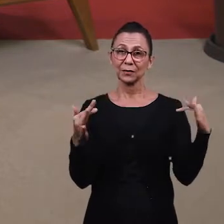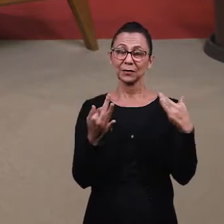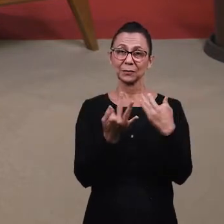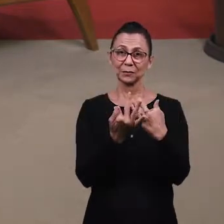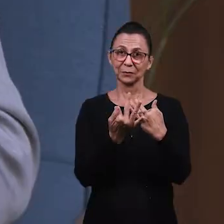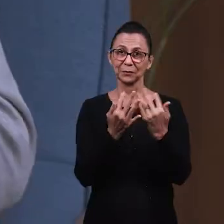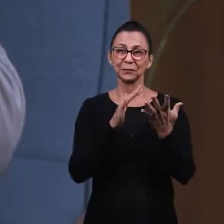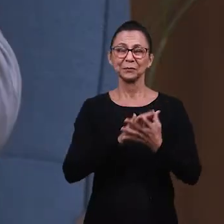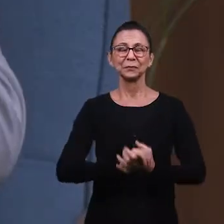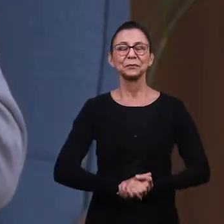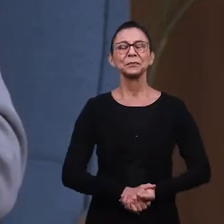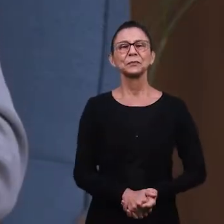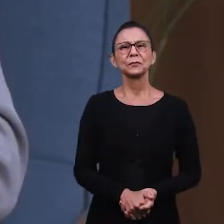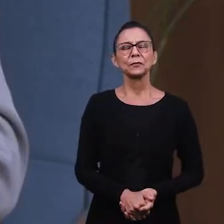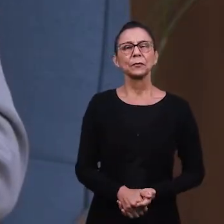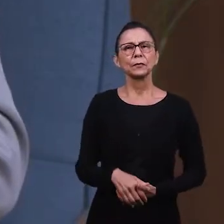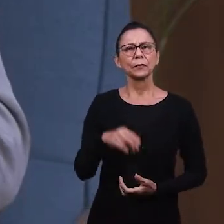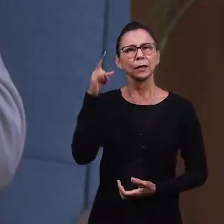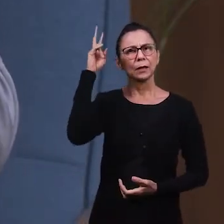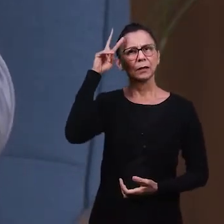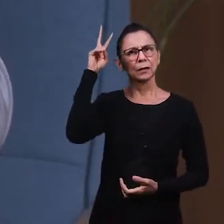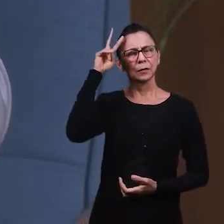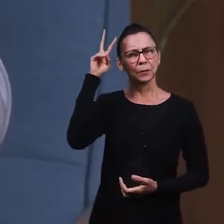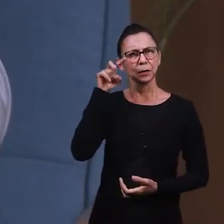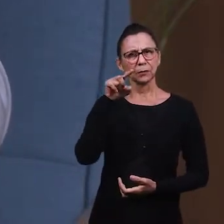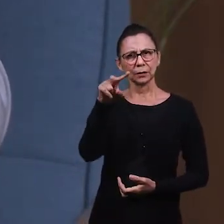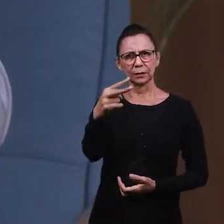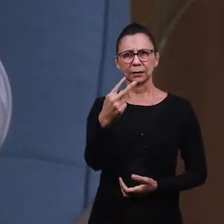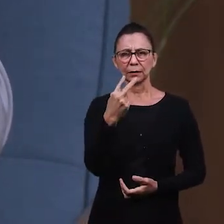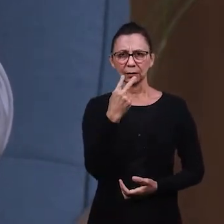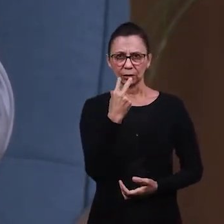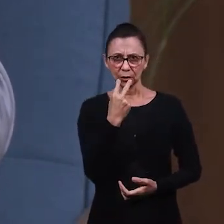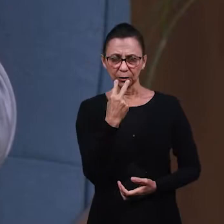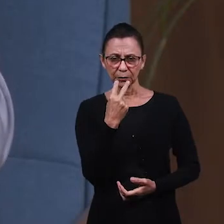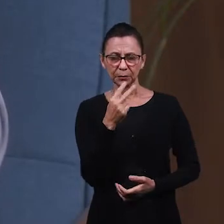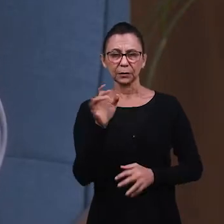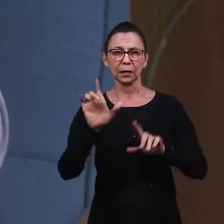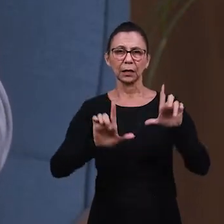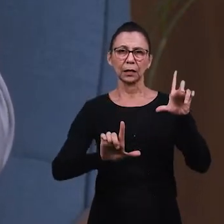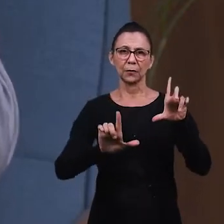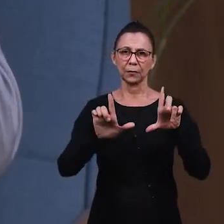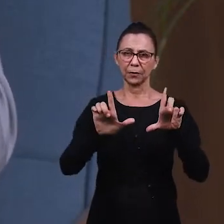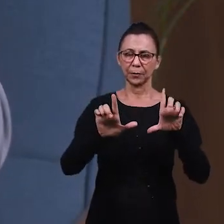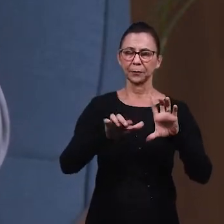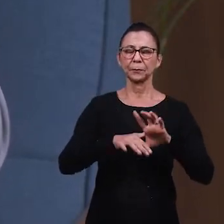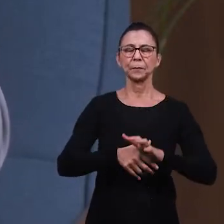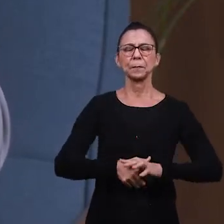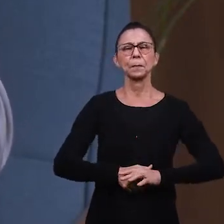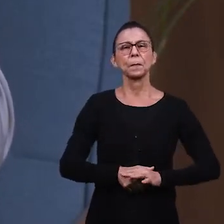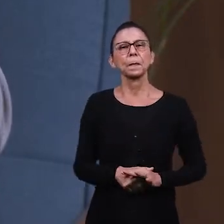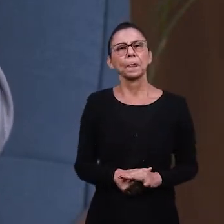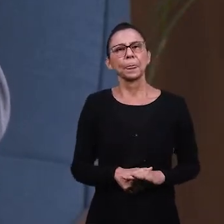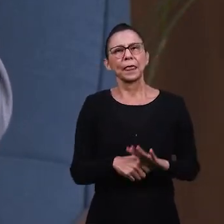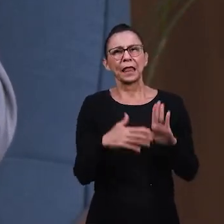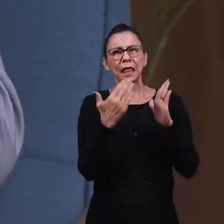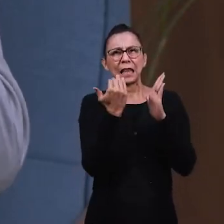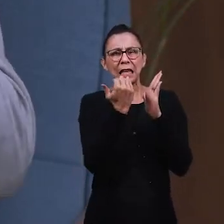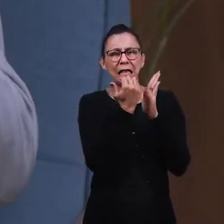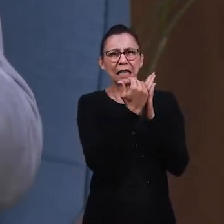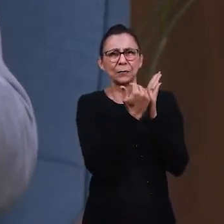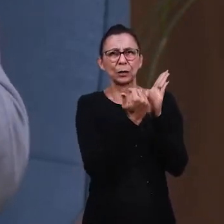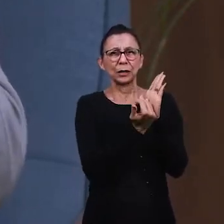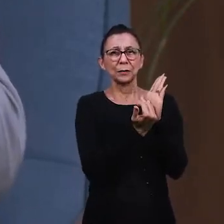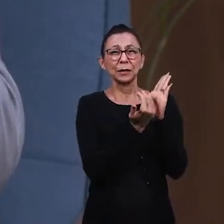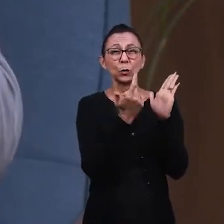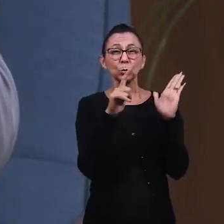pour toute votre famille. Je veux vous rappeler maintenant, surtout vous qui nous assistez par la télévision, que